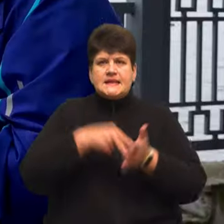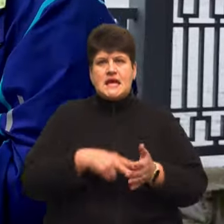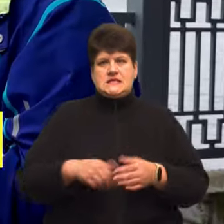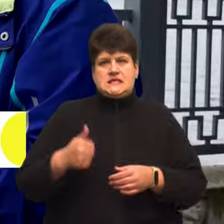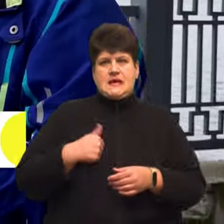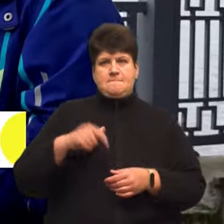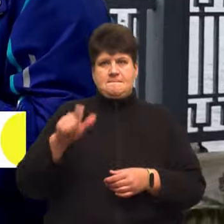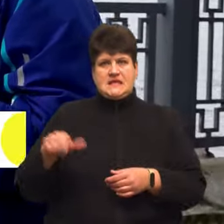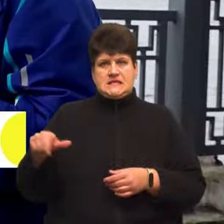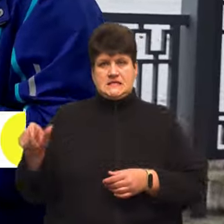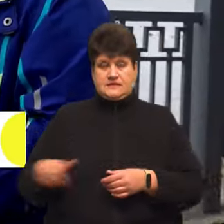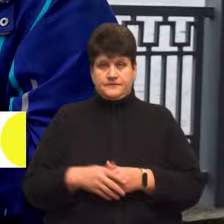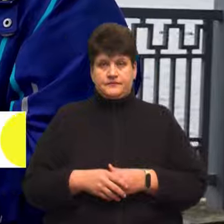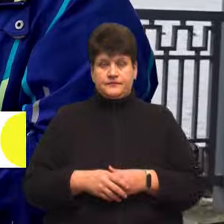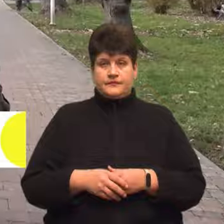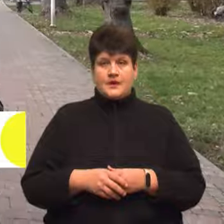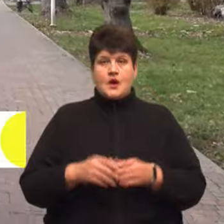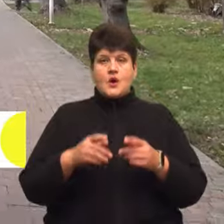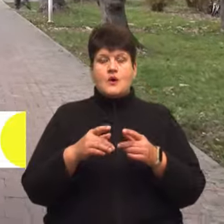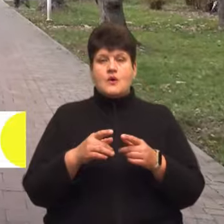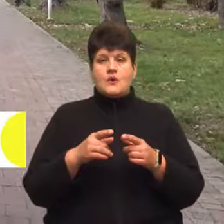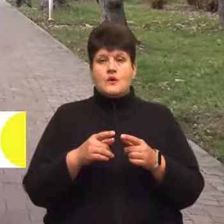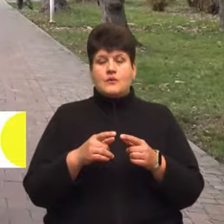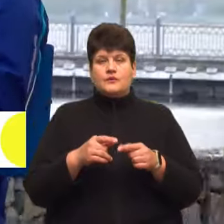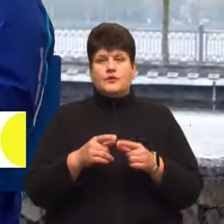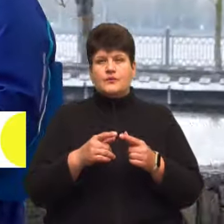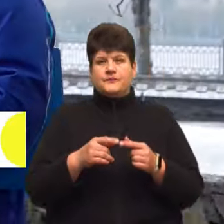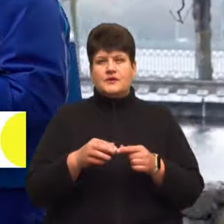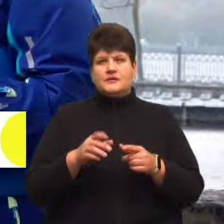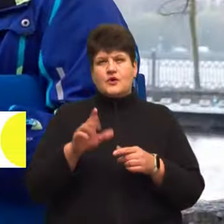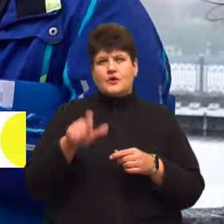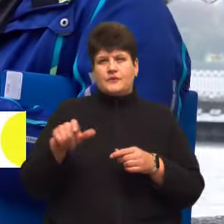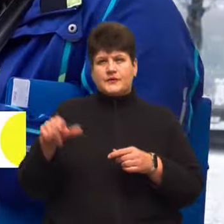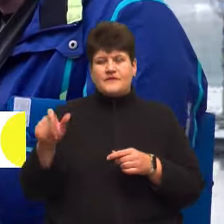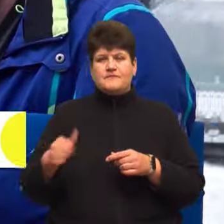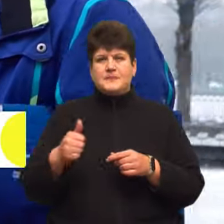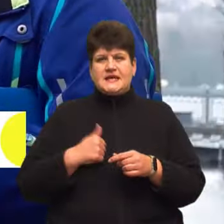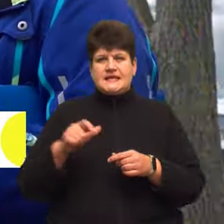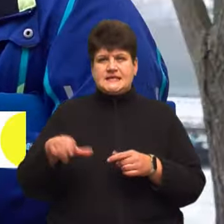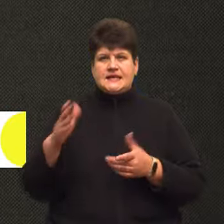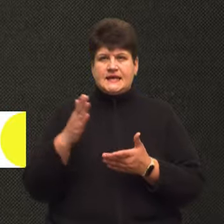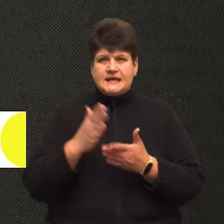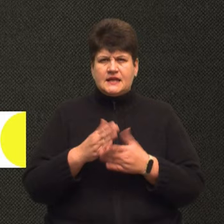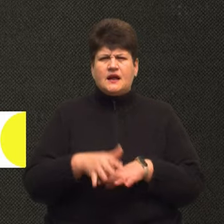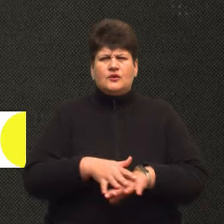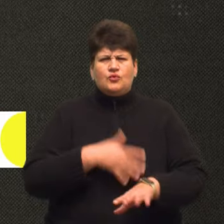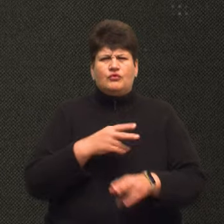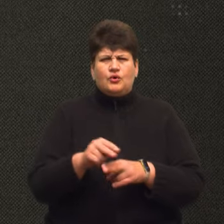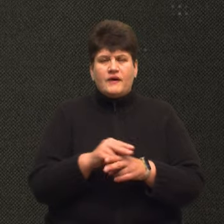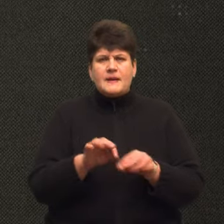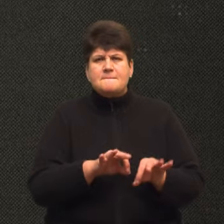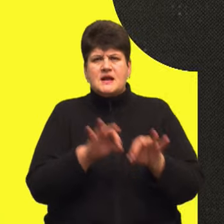бійців поранених бійців які перебувають на тривалому лікуванні виводять поза штат військової частини чому так відбувається і чи